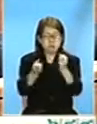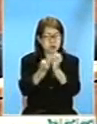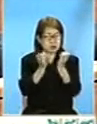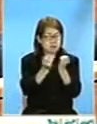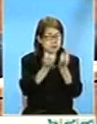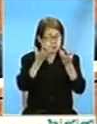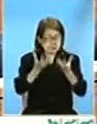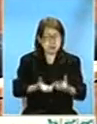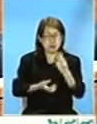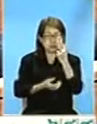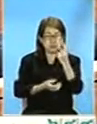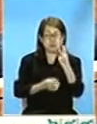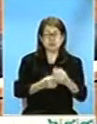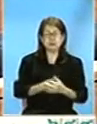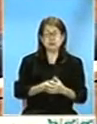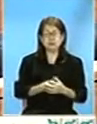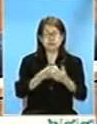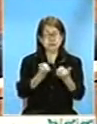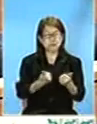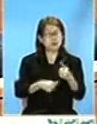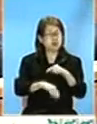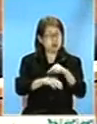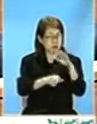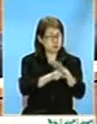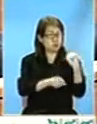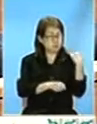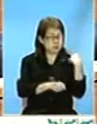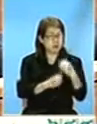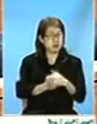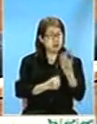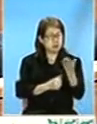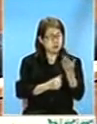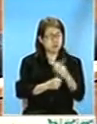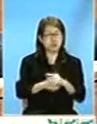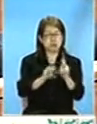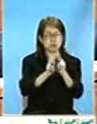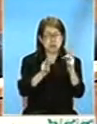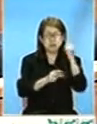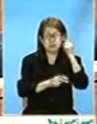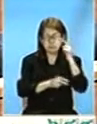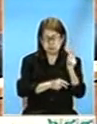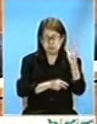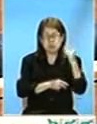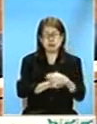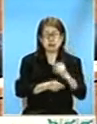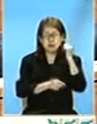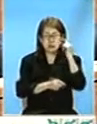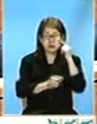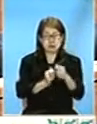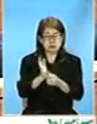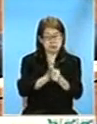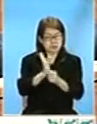ขึ้นตอนนี้ยังมีเวลาครับผมขอให้ท่านกรรมาธิการทุกท่านได้ช่วยพิจารณาร่างแก้ไข